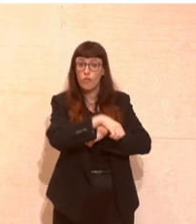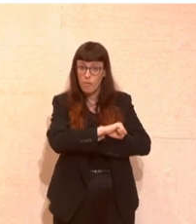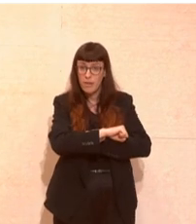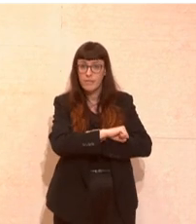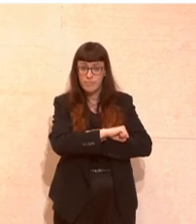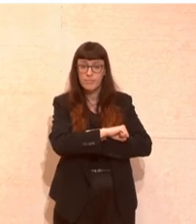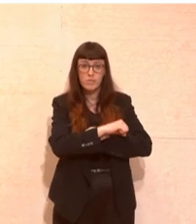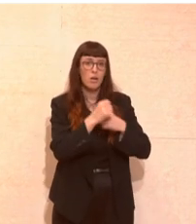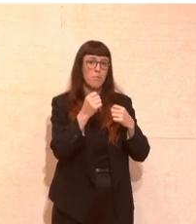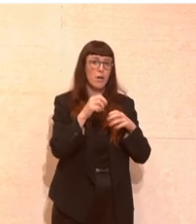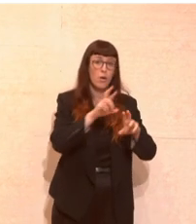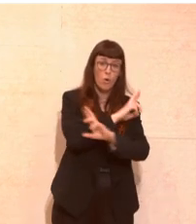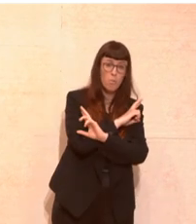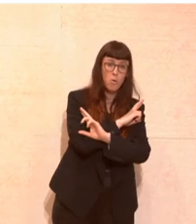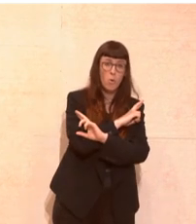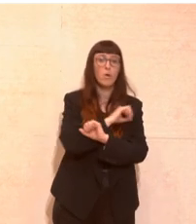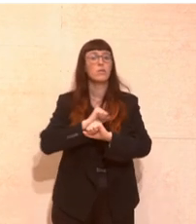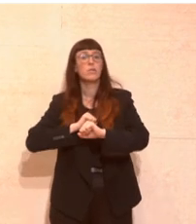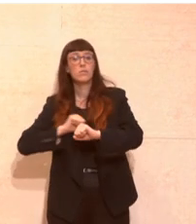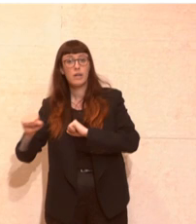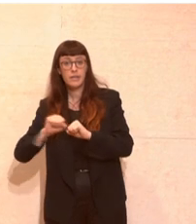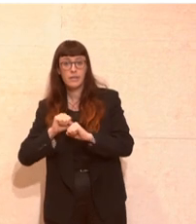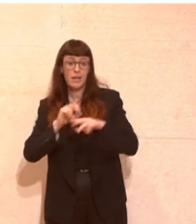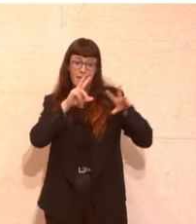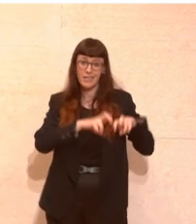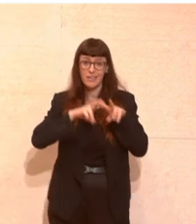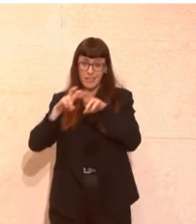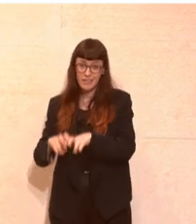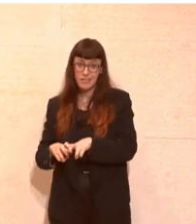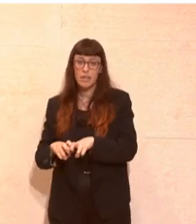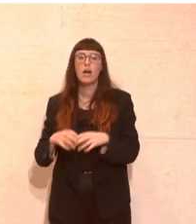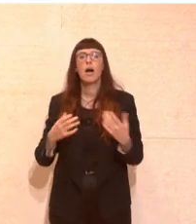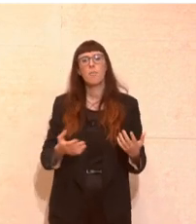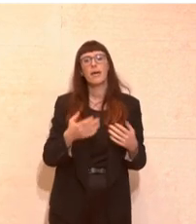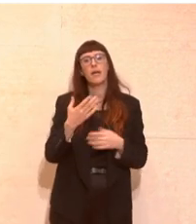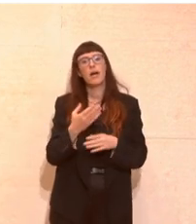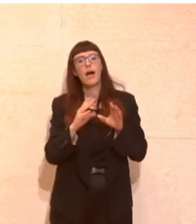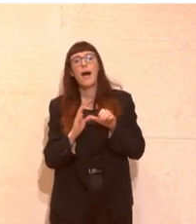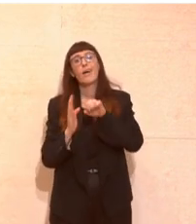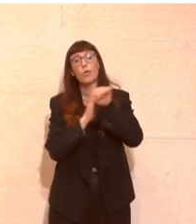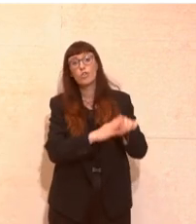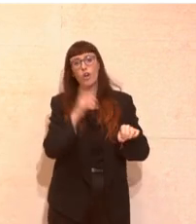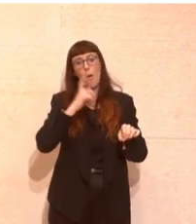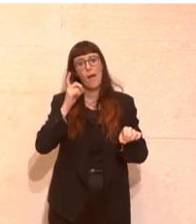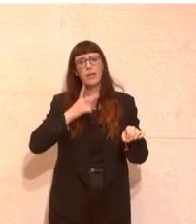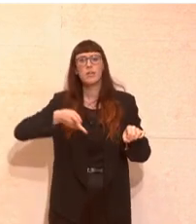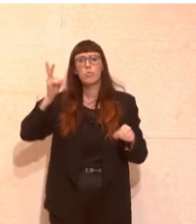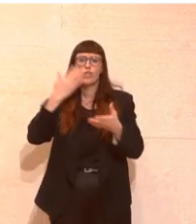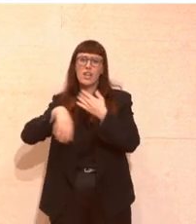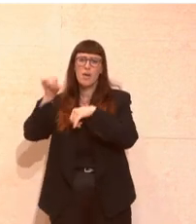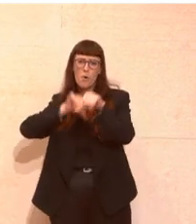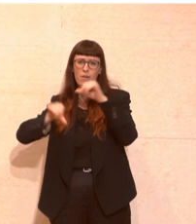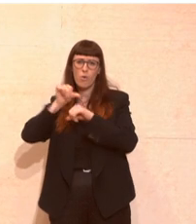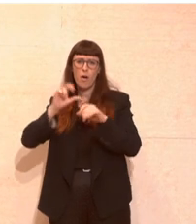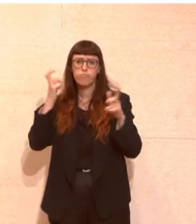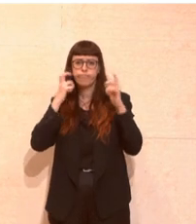utilise, bien sûr, comme vous voyez à gauche, la polysomnographie, ce n'est pas du tout la même chose, c'est en laboratoire, on colle des électrodes, et on mesure le sommeil aussi de